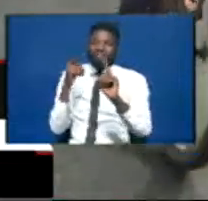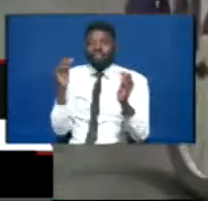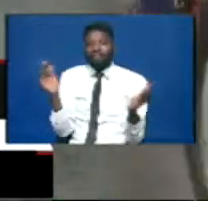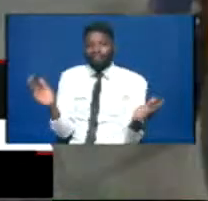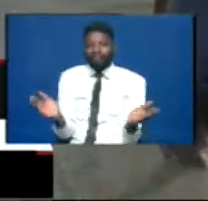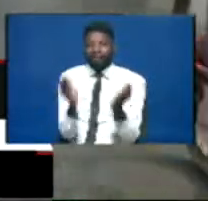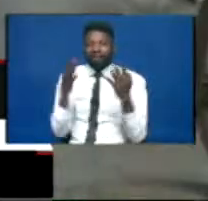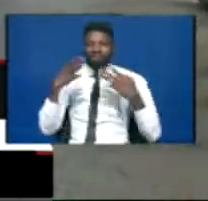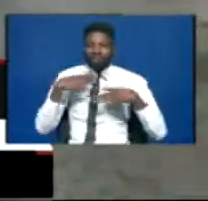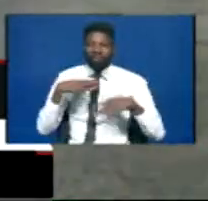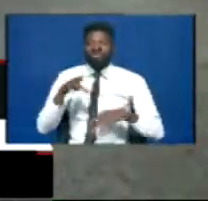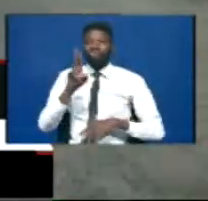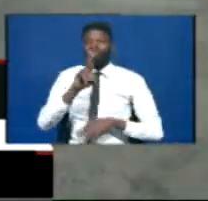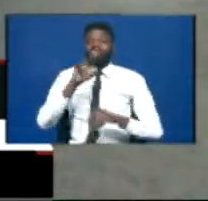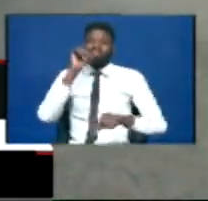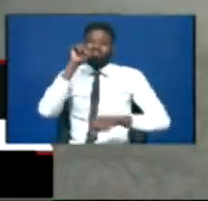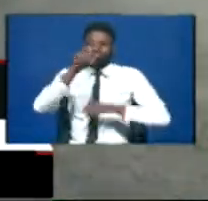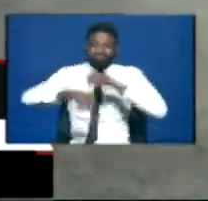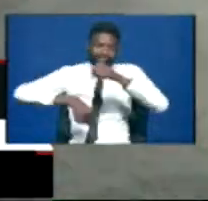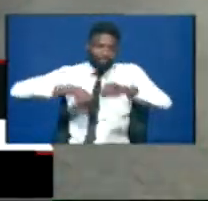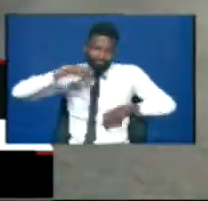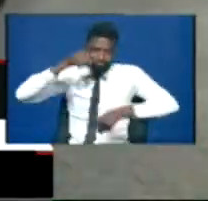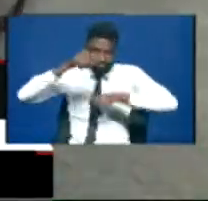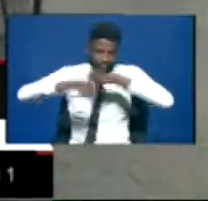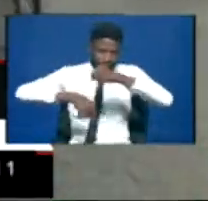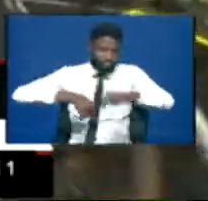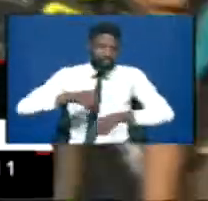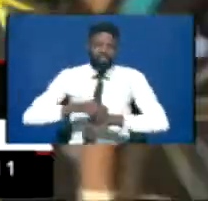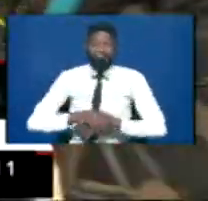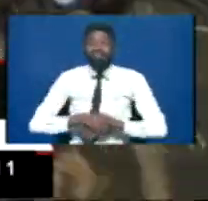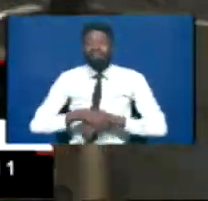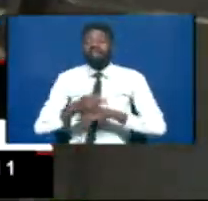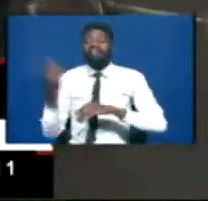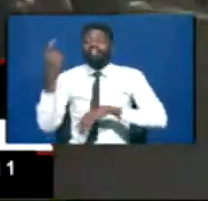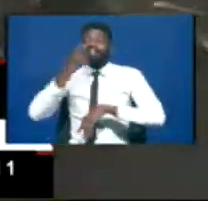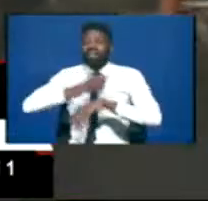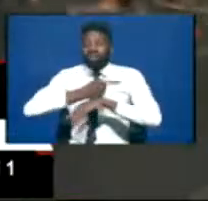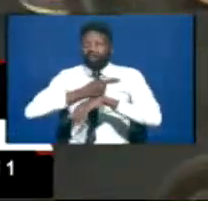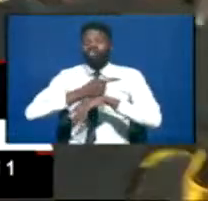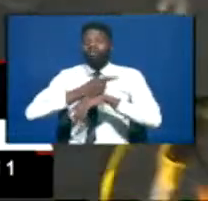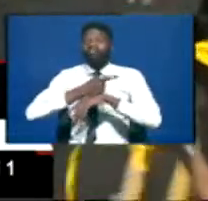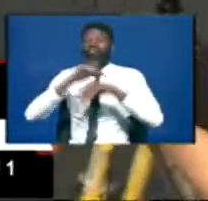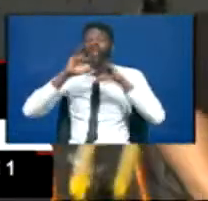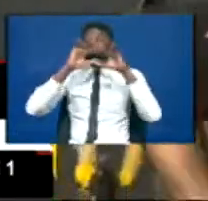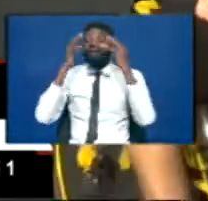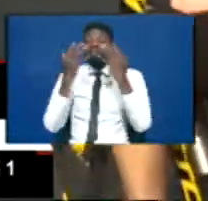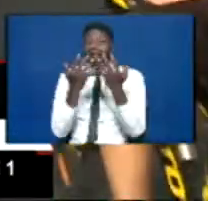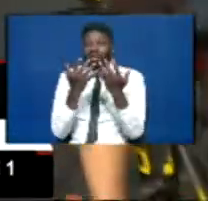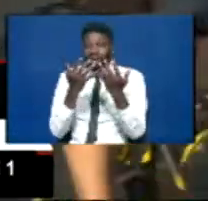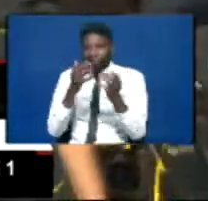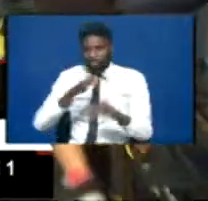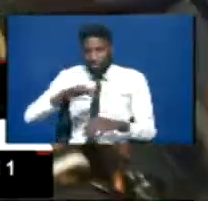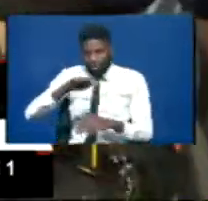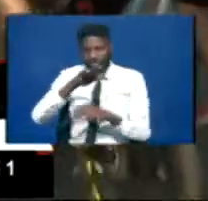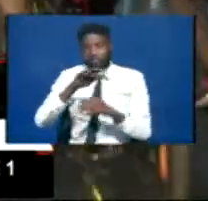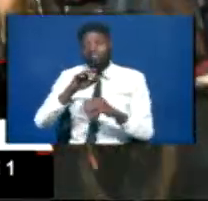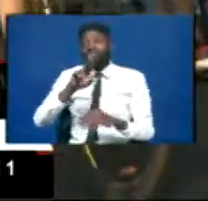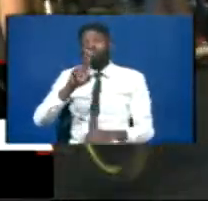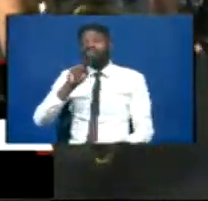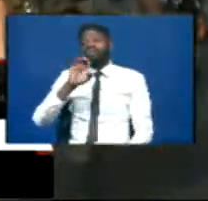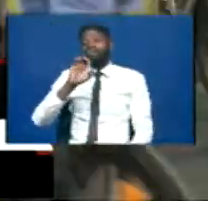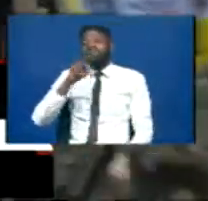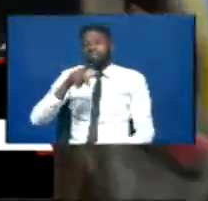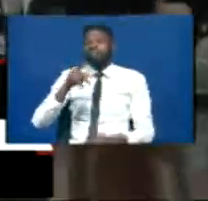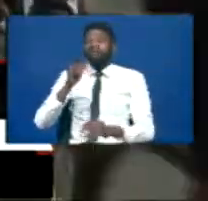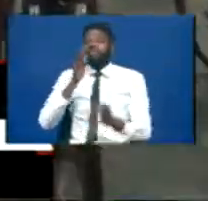kama mbinu ya usafiri. Siku ya mazingira duniani huandaliwa tarehe 5 mwezi Juni kila mwaka na shirika la UNEP, na iliadhimishwa